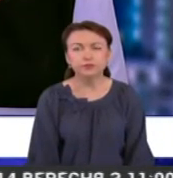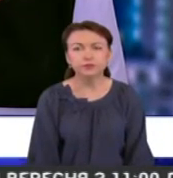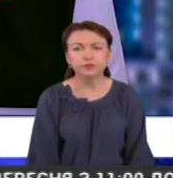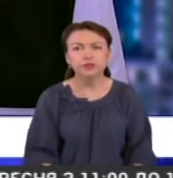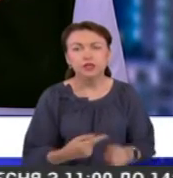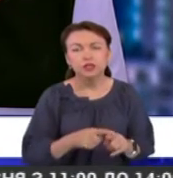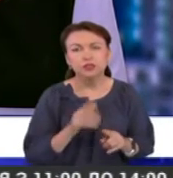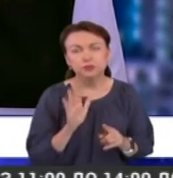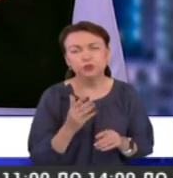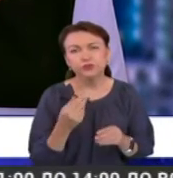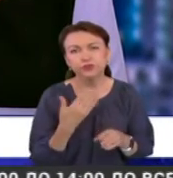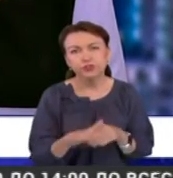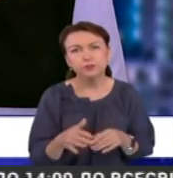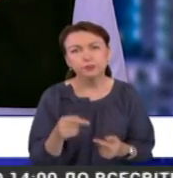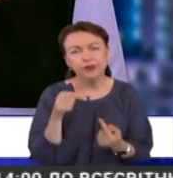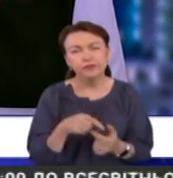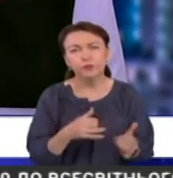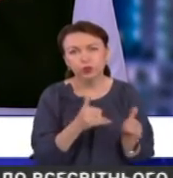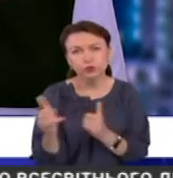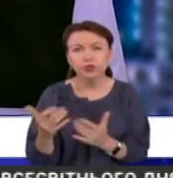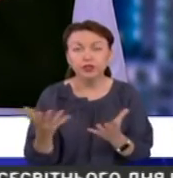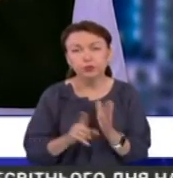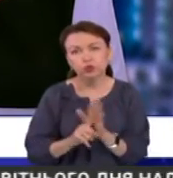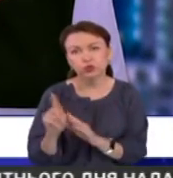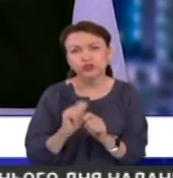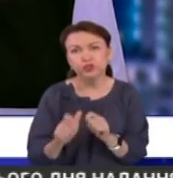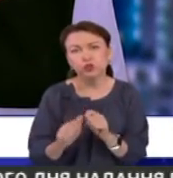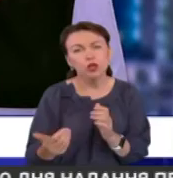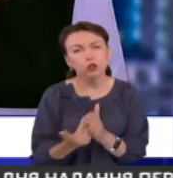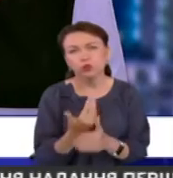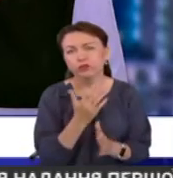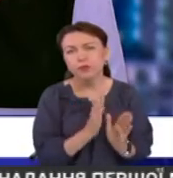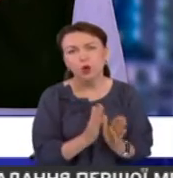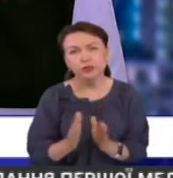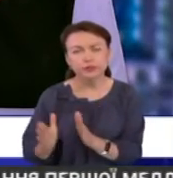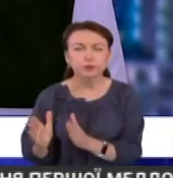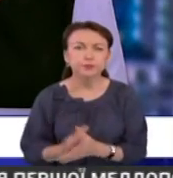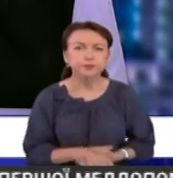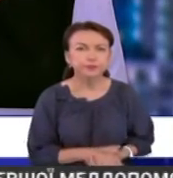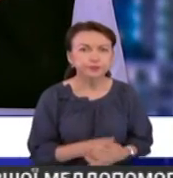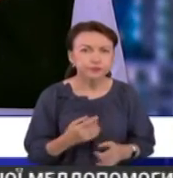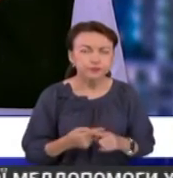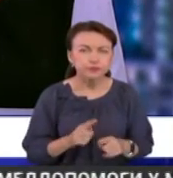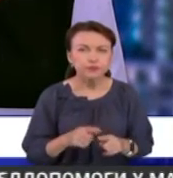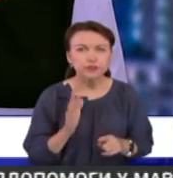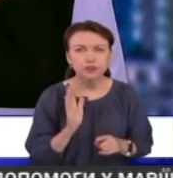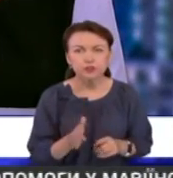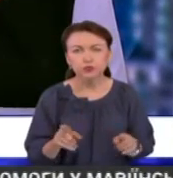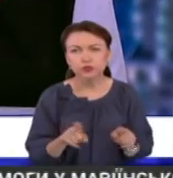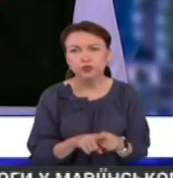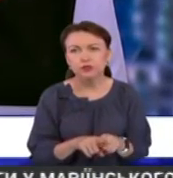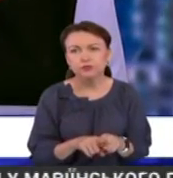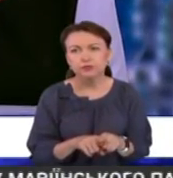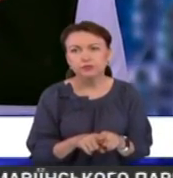Це будуть виділені певні послуги, які почнуть фінансуватися за новим механізмом. І, мабуть, це буде обкатано як пілотно, і за ними